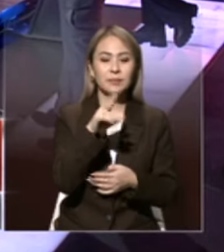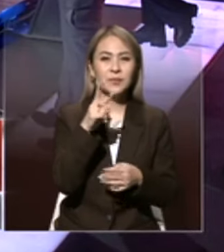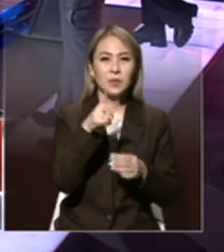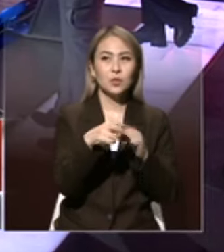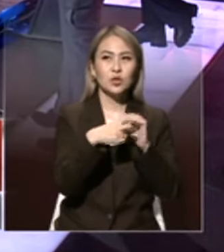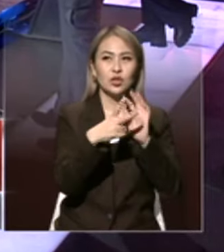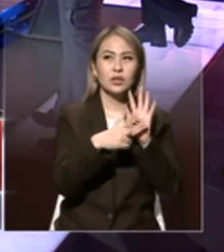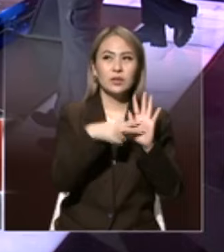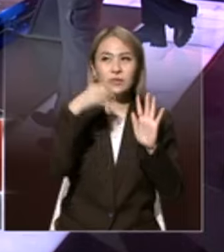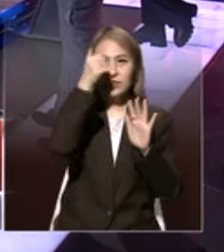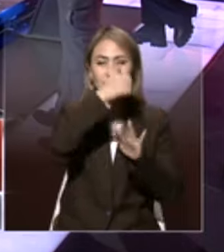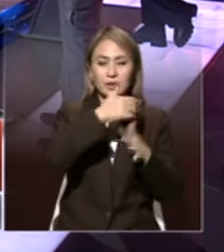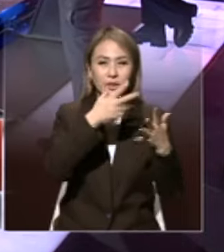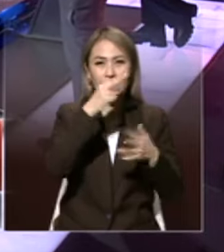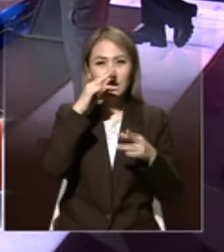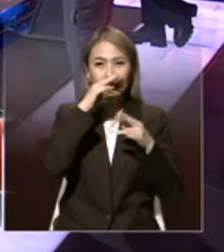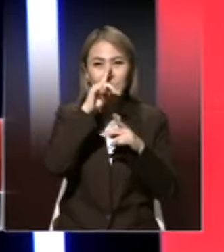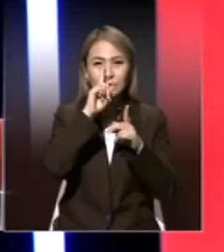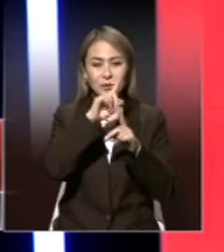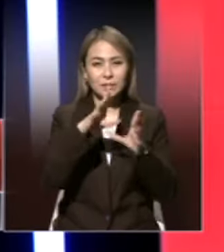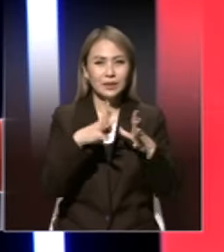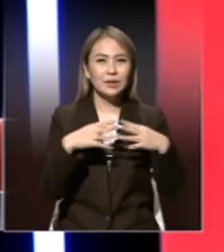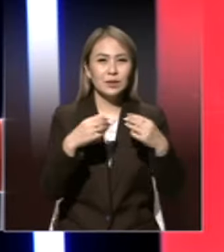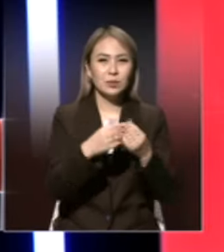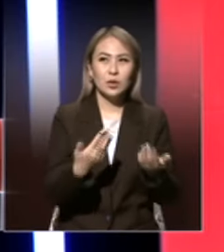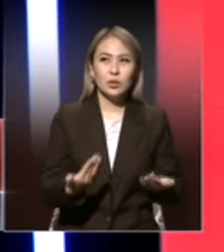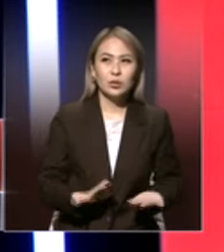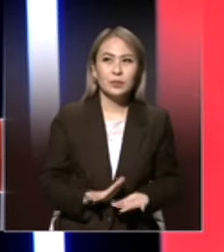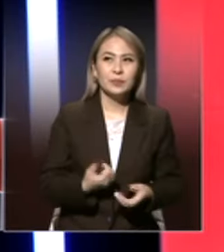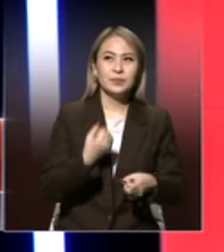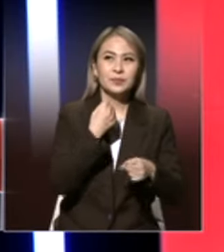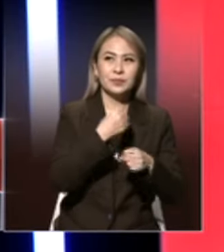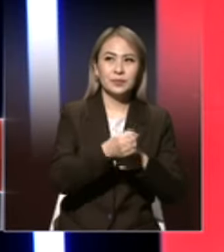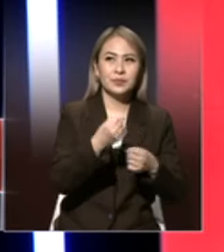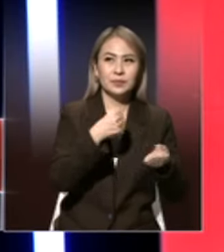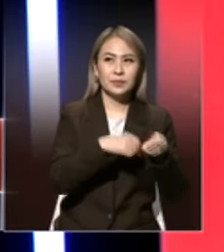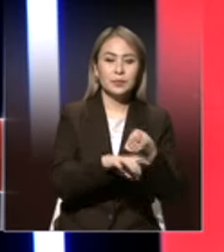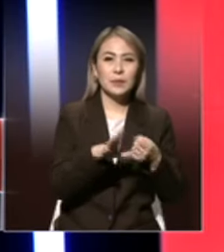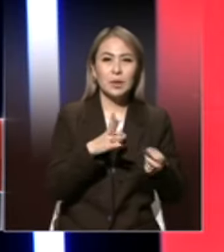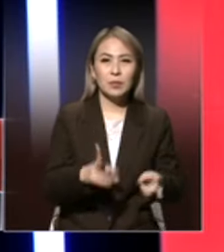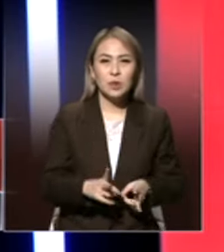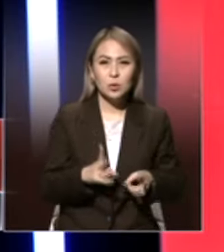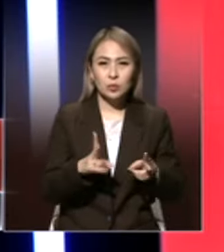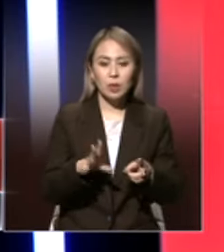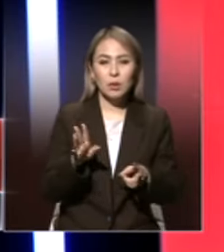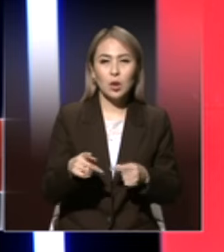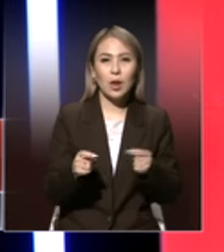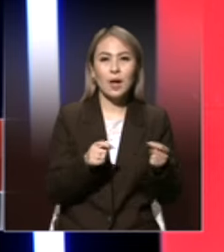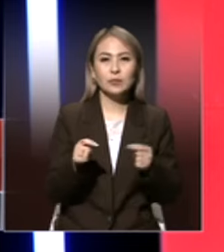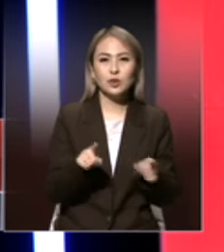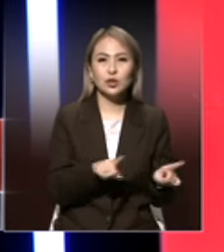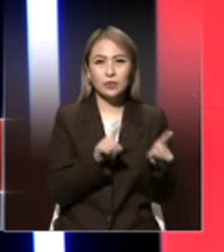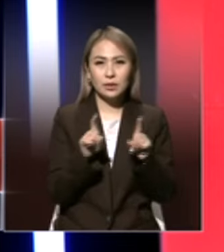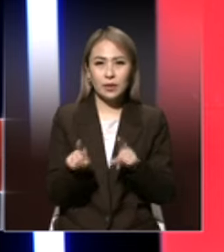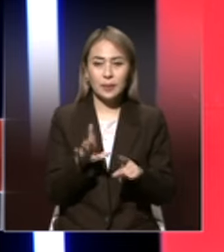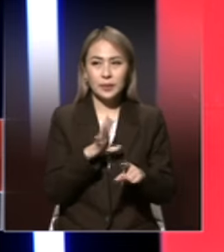жылы, 2017 жылы қателеспесек, осы отбасындағы тұрмыстық зорлық, зомбылық қылмыстық іс болған. Одан кейін әкімшілік іске